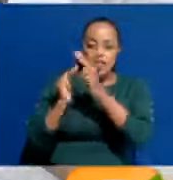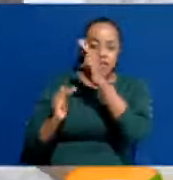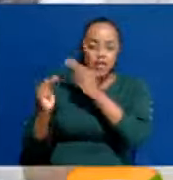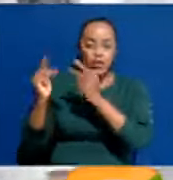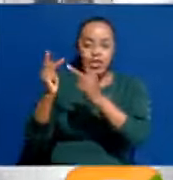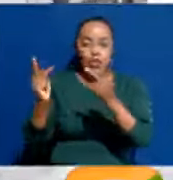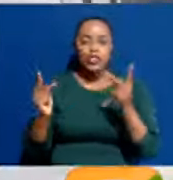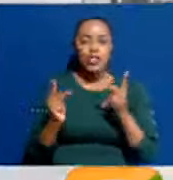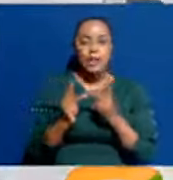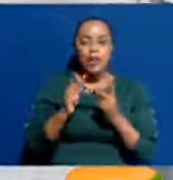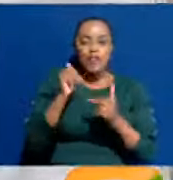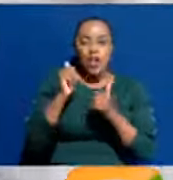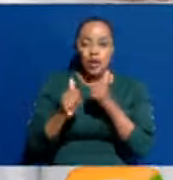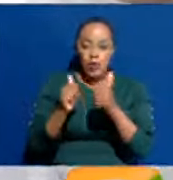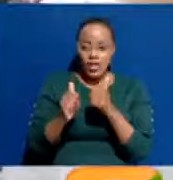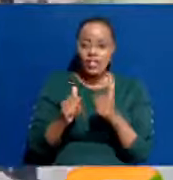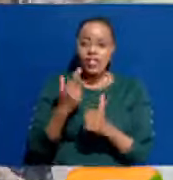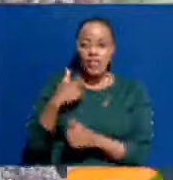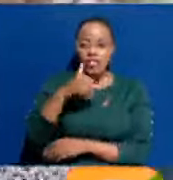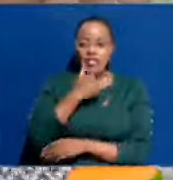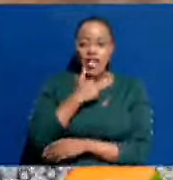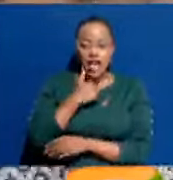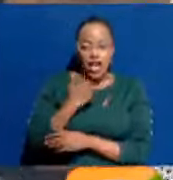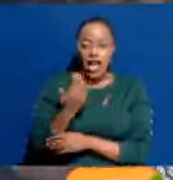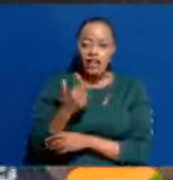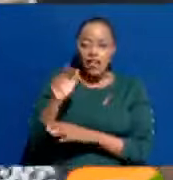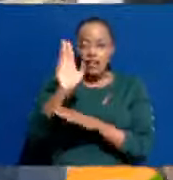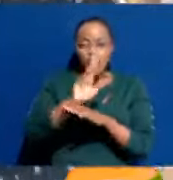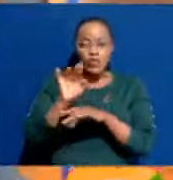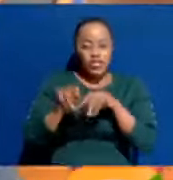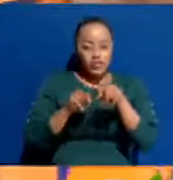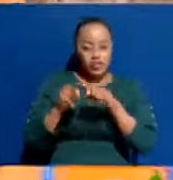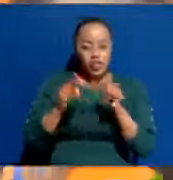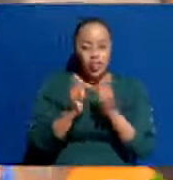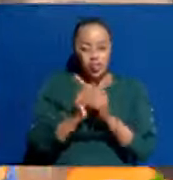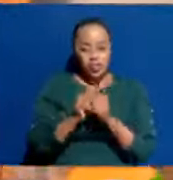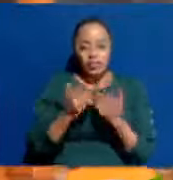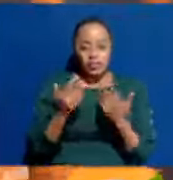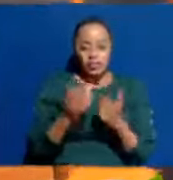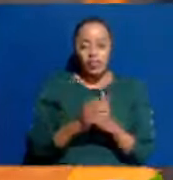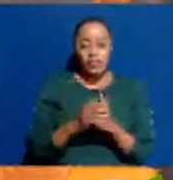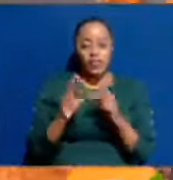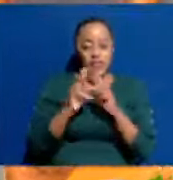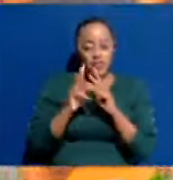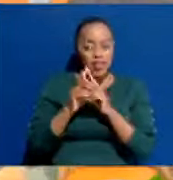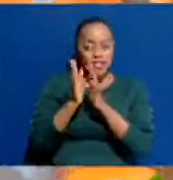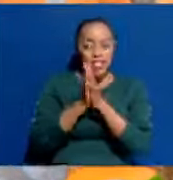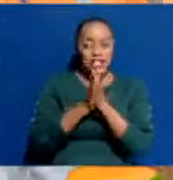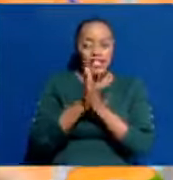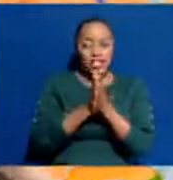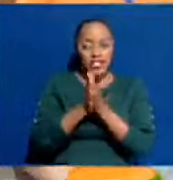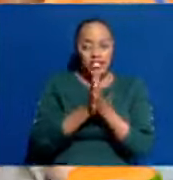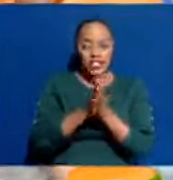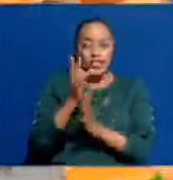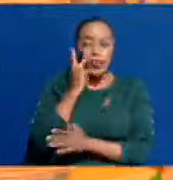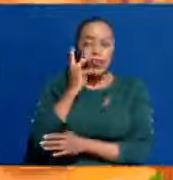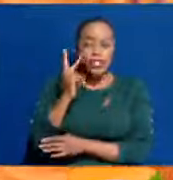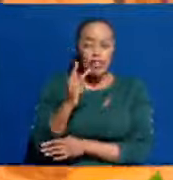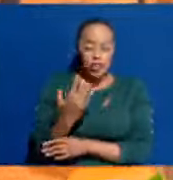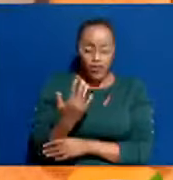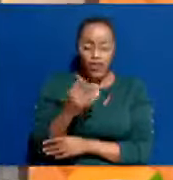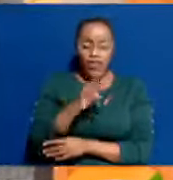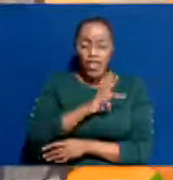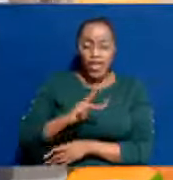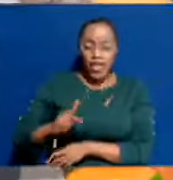sites ambazo tumedhirisi kutoka kwa mababu zetu. And I'm very interested in seeing how the emperors, the